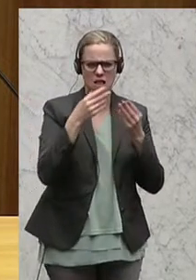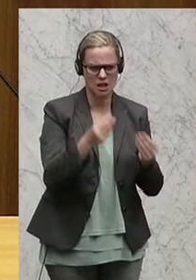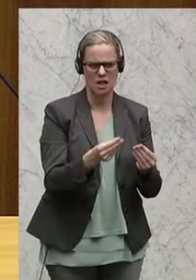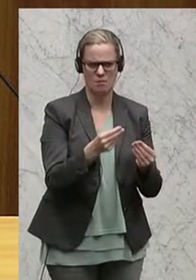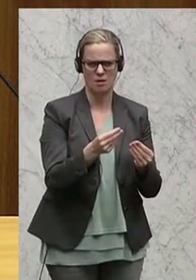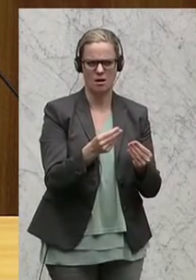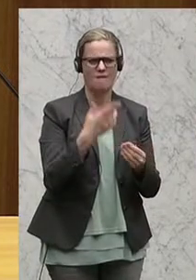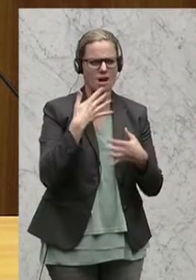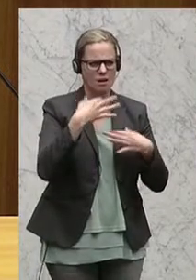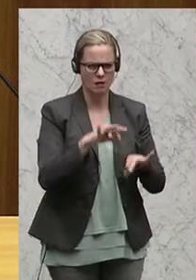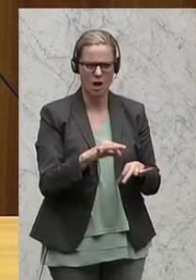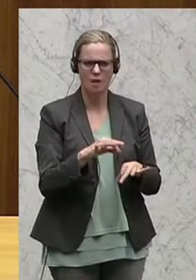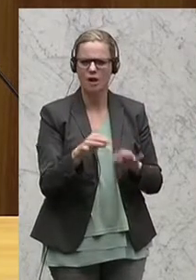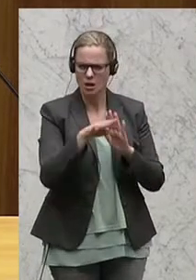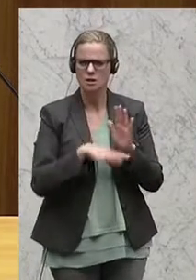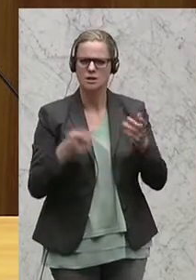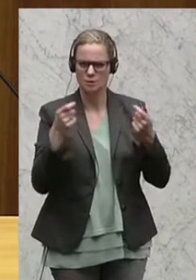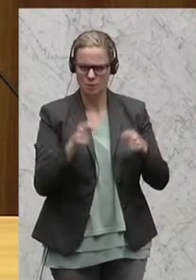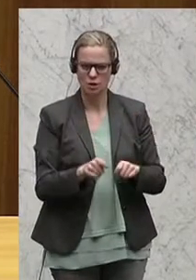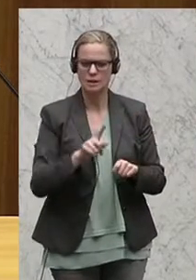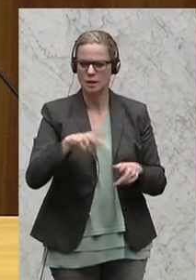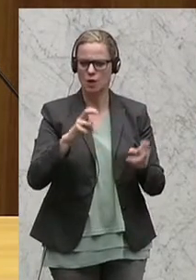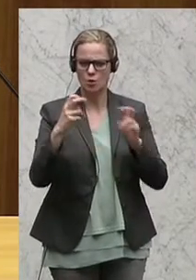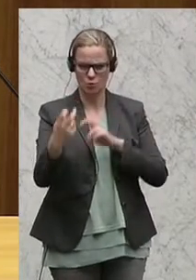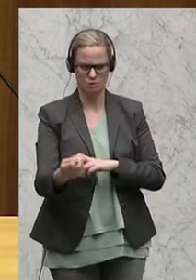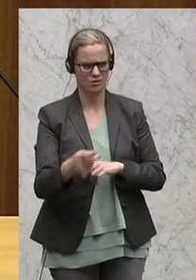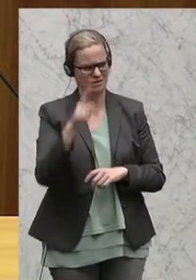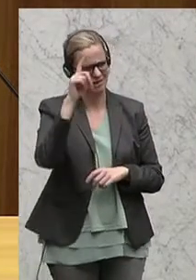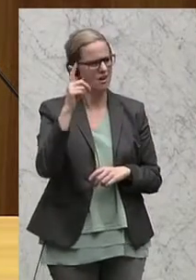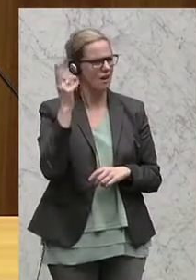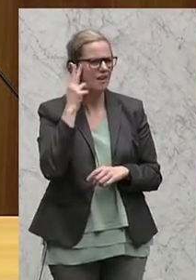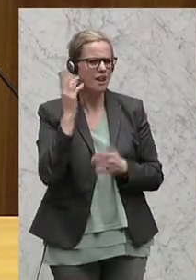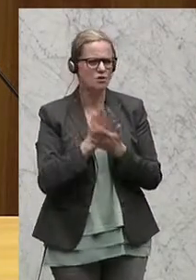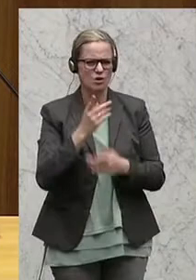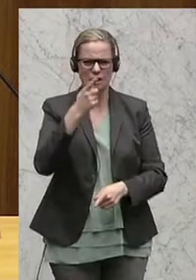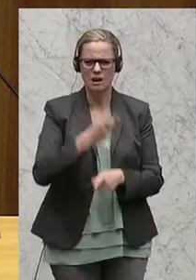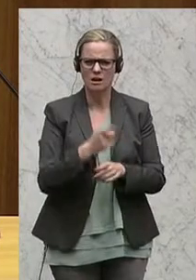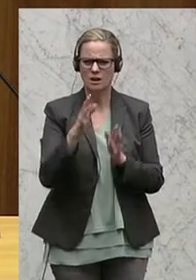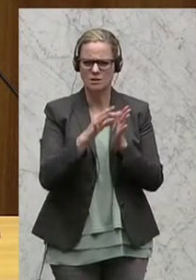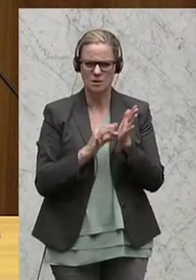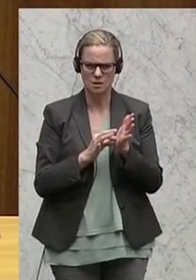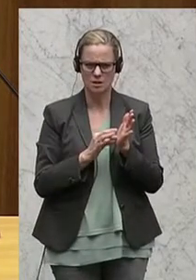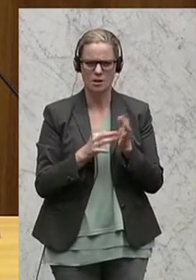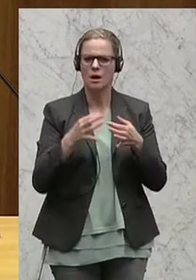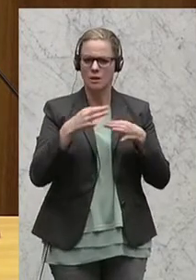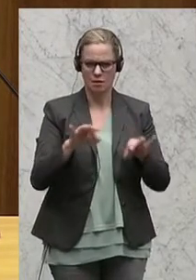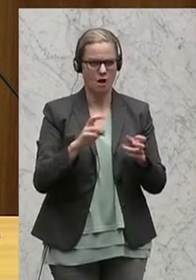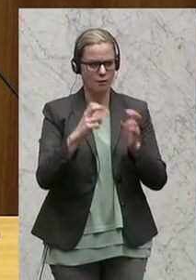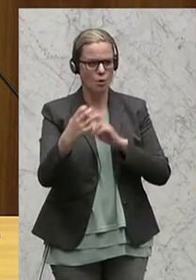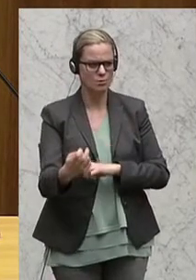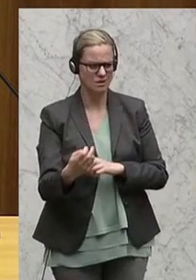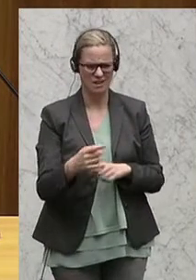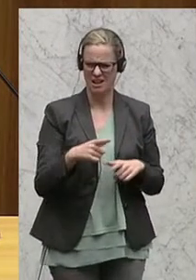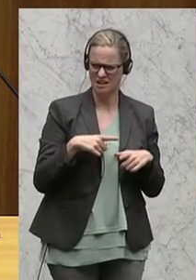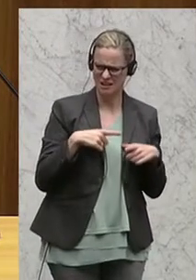Gesetze beschließen und die dann umgesetzt werden. Wir kennen das Legalitätsprinzip, das heißt Umsetzung nur im Rahmen der Gesetze. Was ist dieses